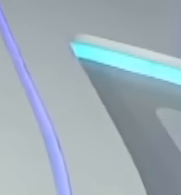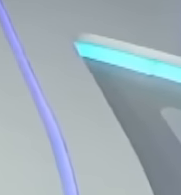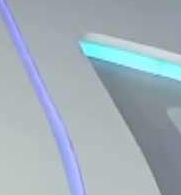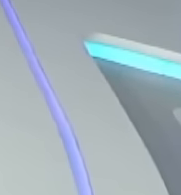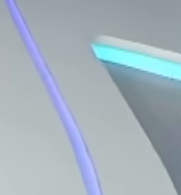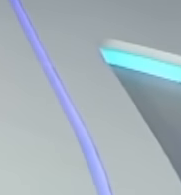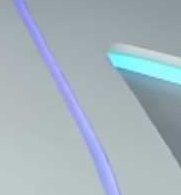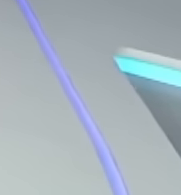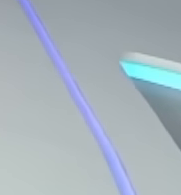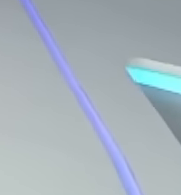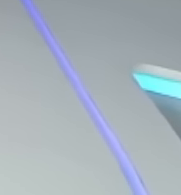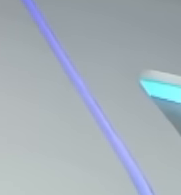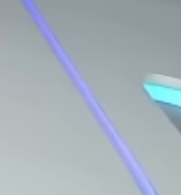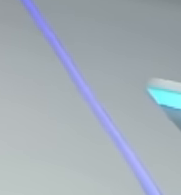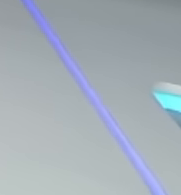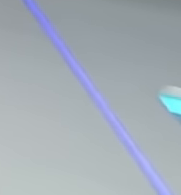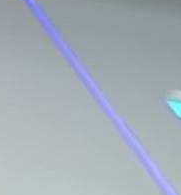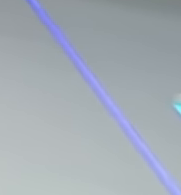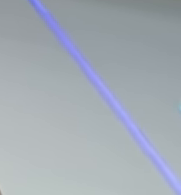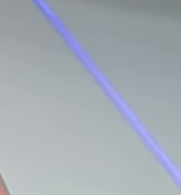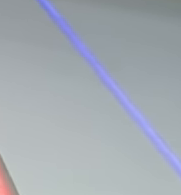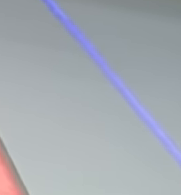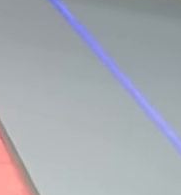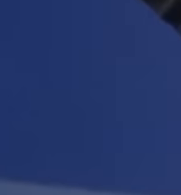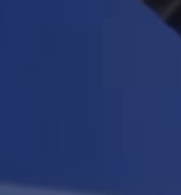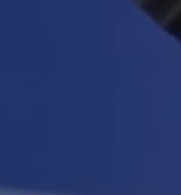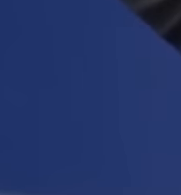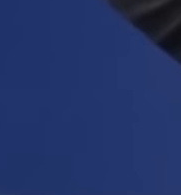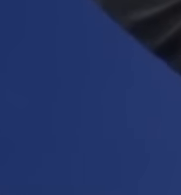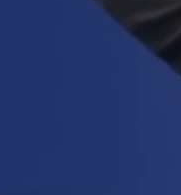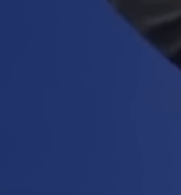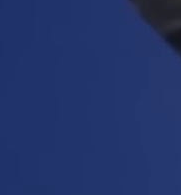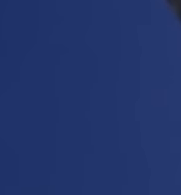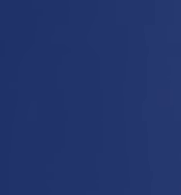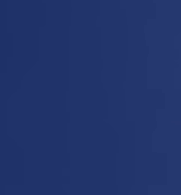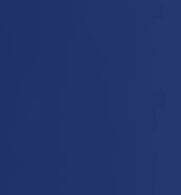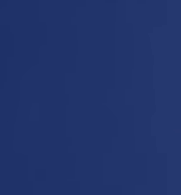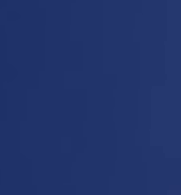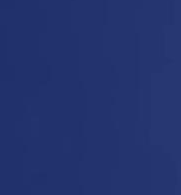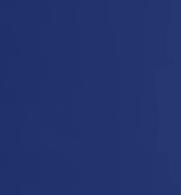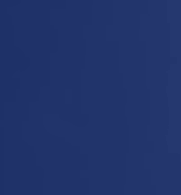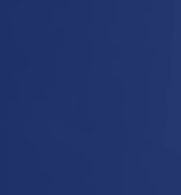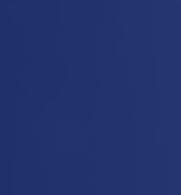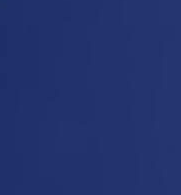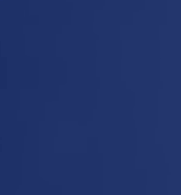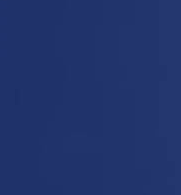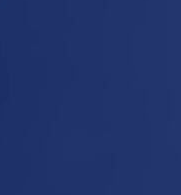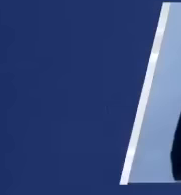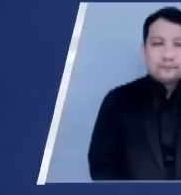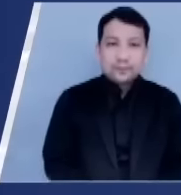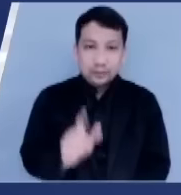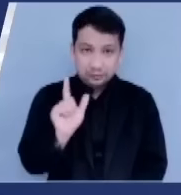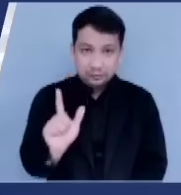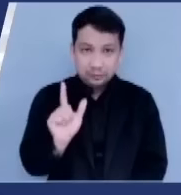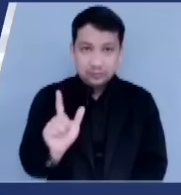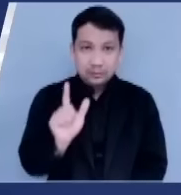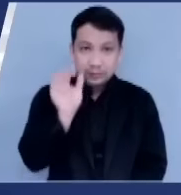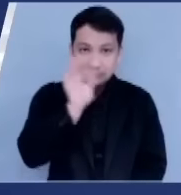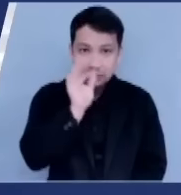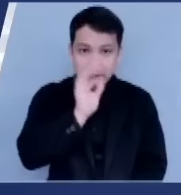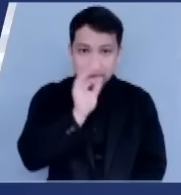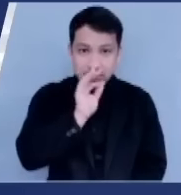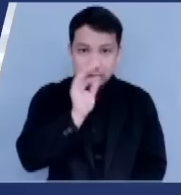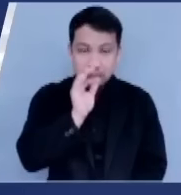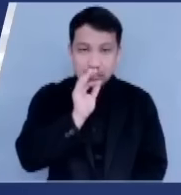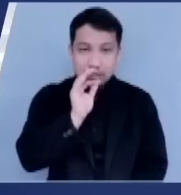Magandang gabi po, Luzon, Visayas at Mindanao. Sinagip sa Cambodia ang 20 Pilipinang ginawang surrogate